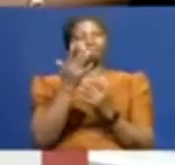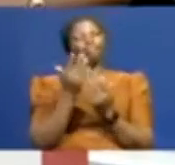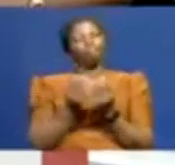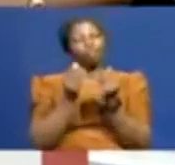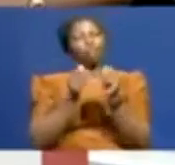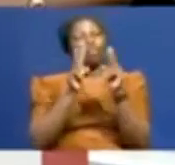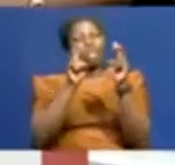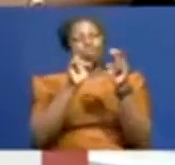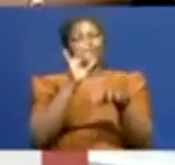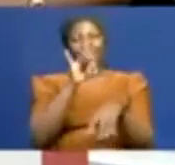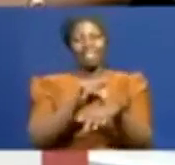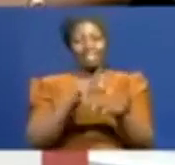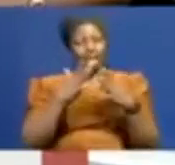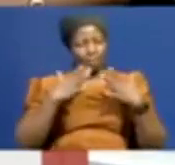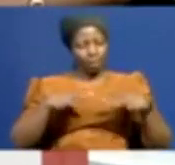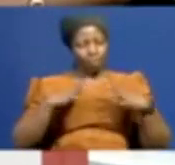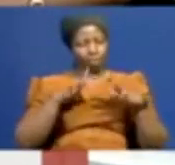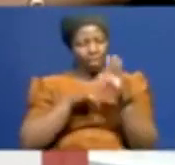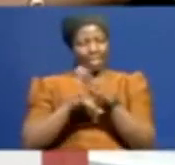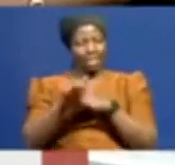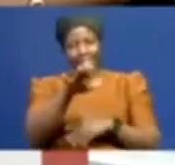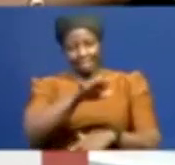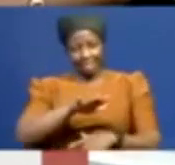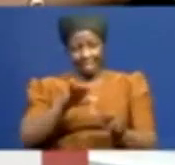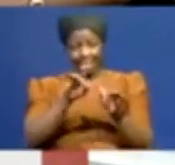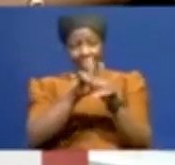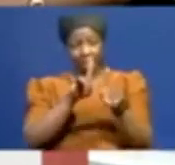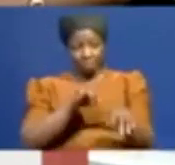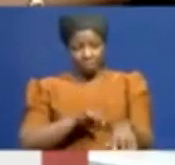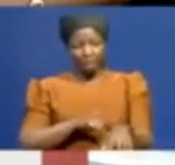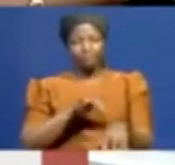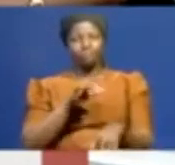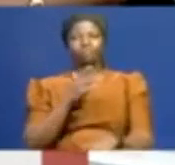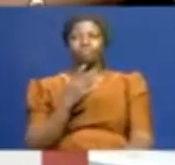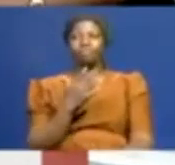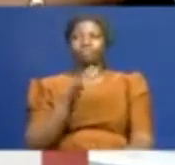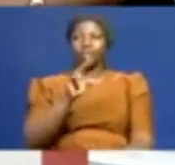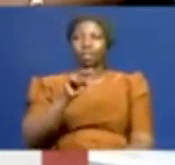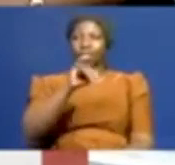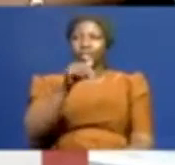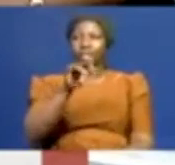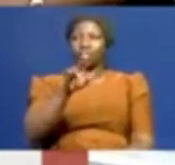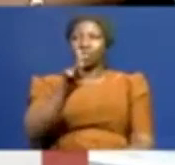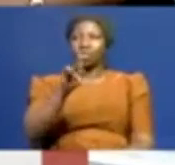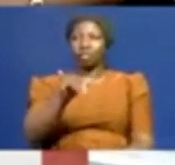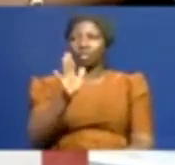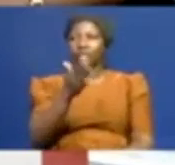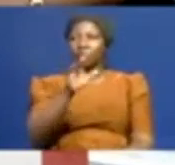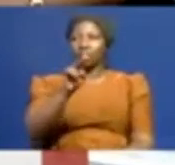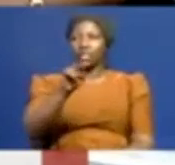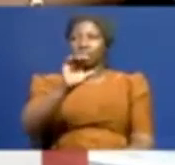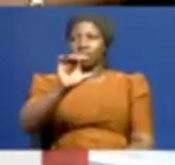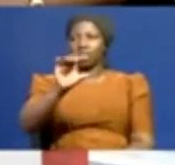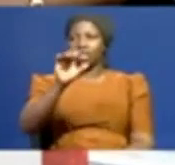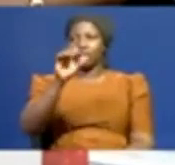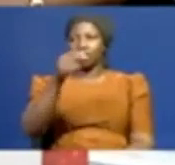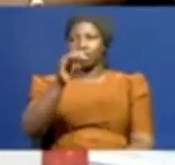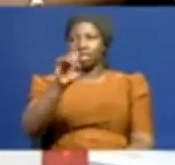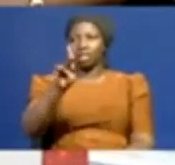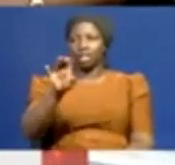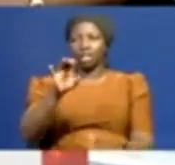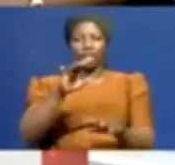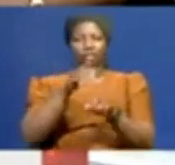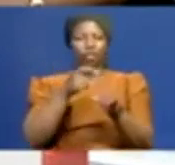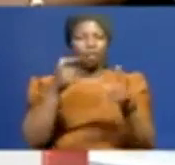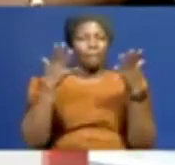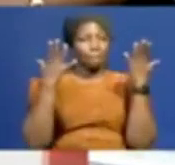kutoka jamii hiyo. Wakati huo huo, baraza la wazee wa Njuri Ncheke kutoka kaunti ya Meru limeandaa hafla ya